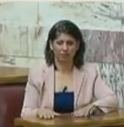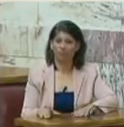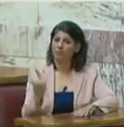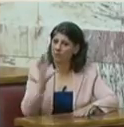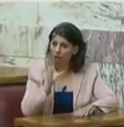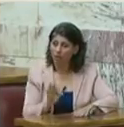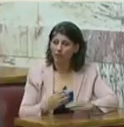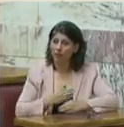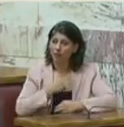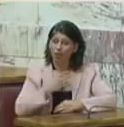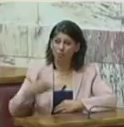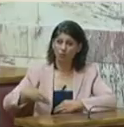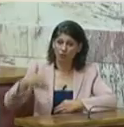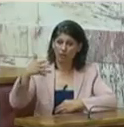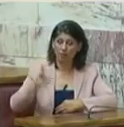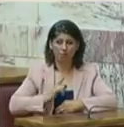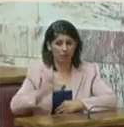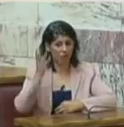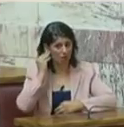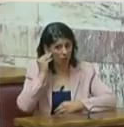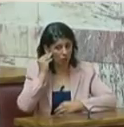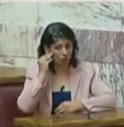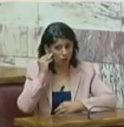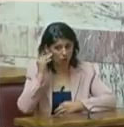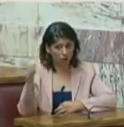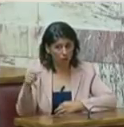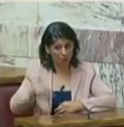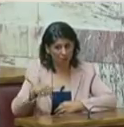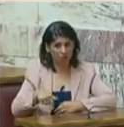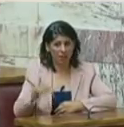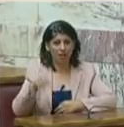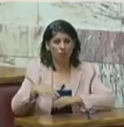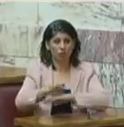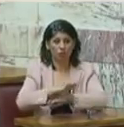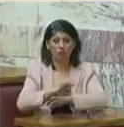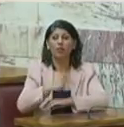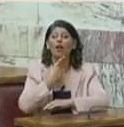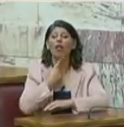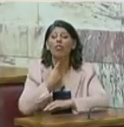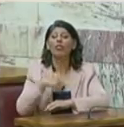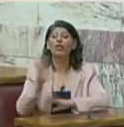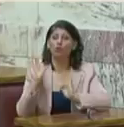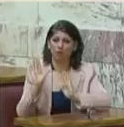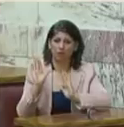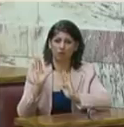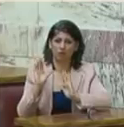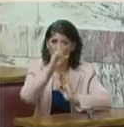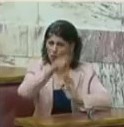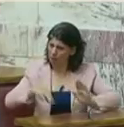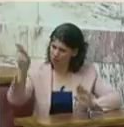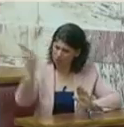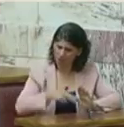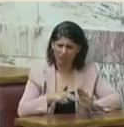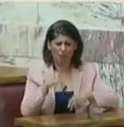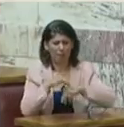Μητσοτάκη, περιμένω να ακούσω από εσάς σήμερα. Αυτό το σχέδιο δεν σας αρέσει. Το απορρίπτετε, το